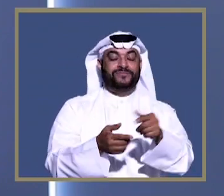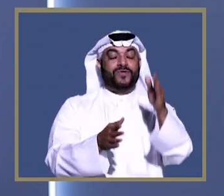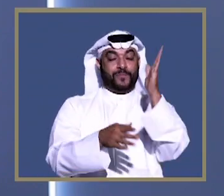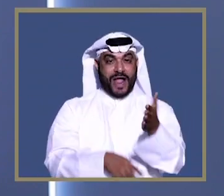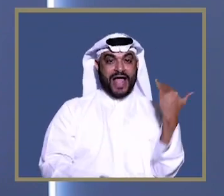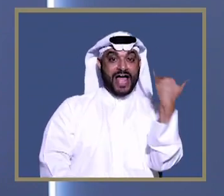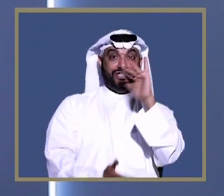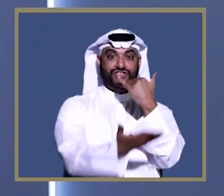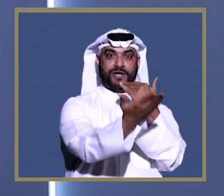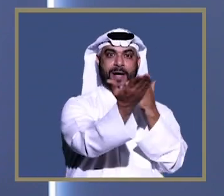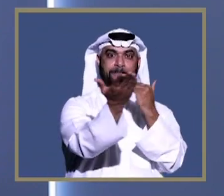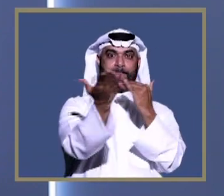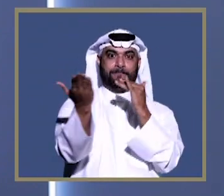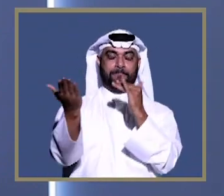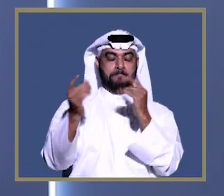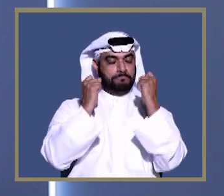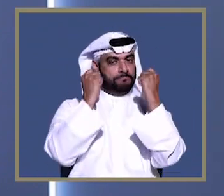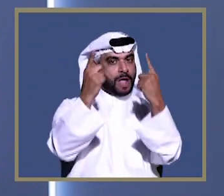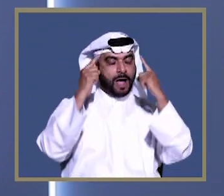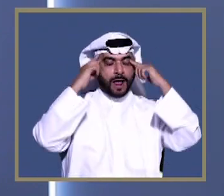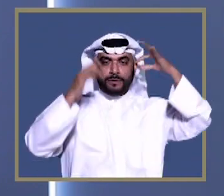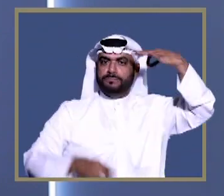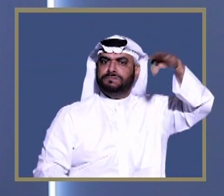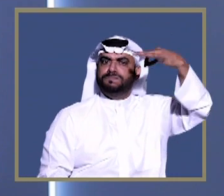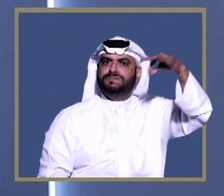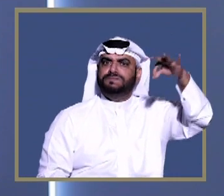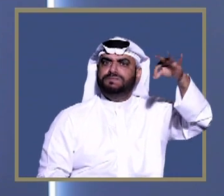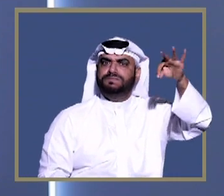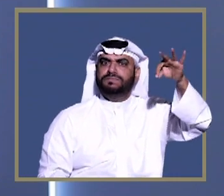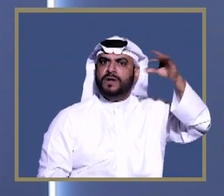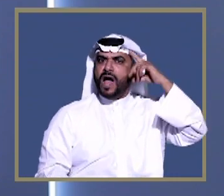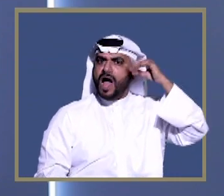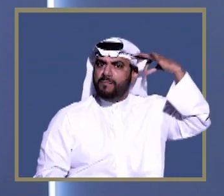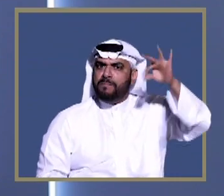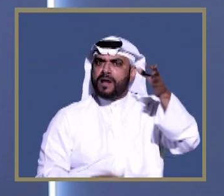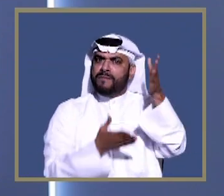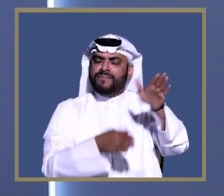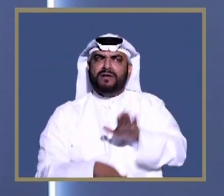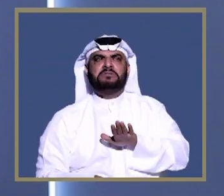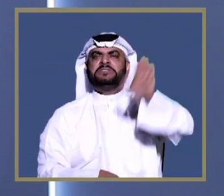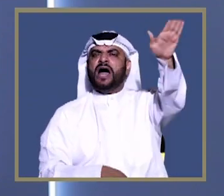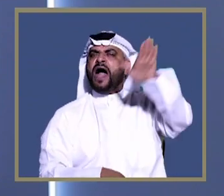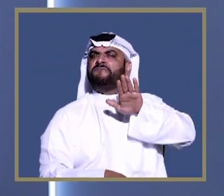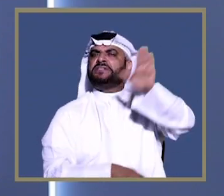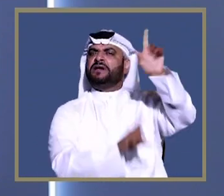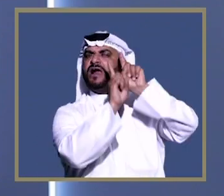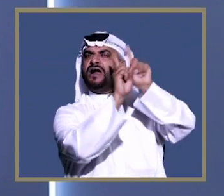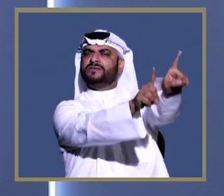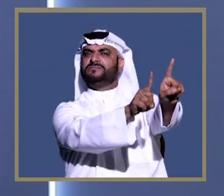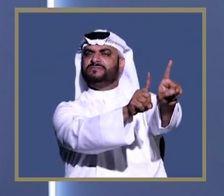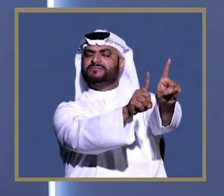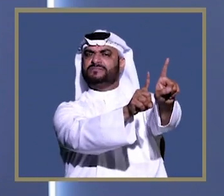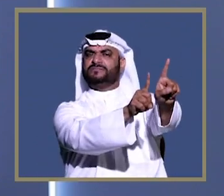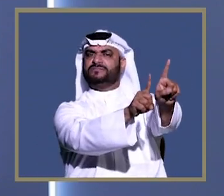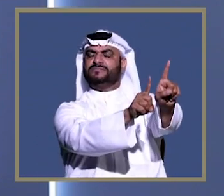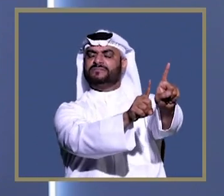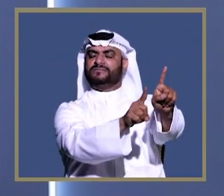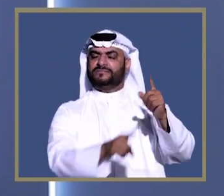والمواهب. المواهب قد تكون لعدم الاهتمام قد هجرت طوعا وليس هجرة برغبة.